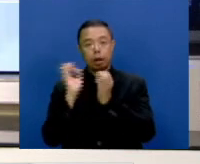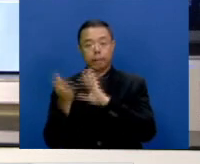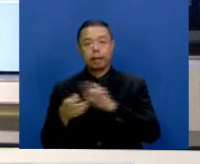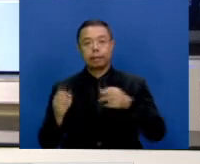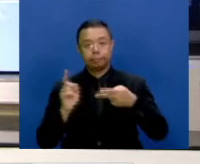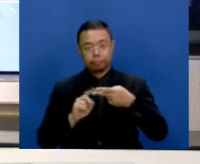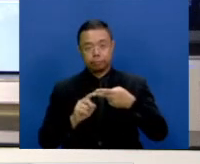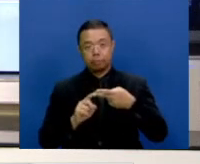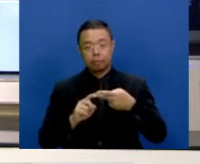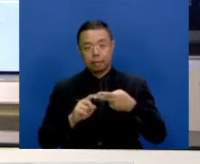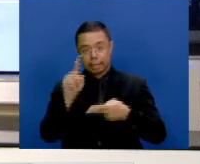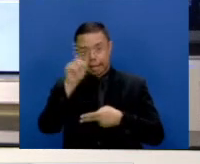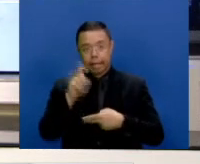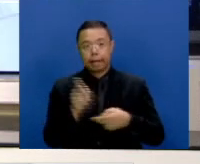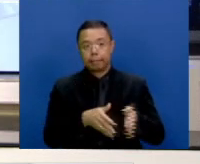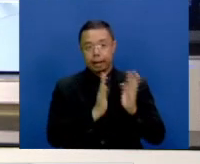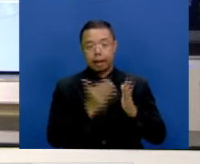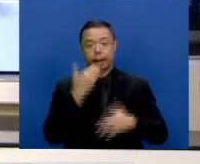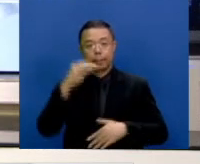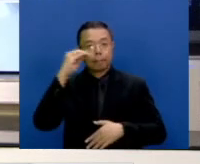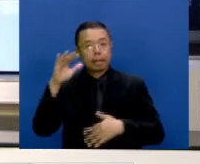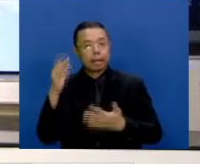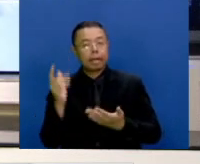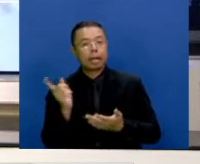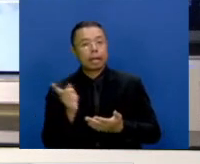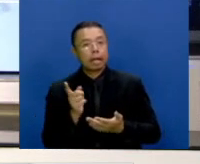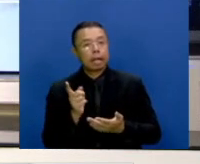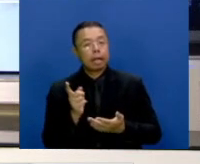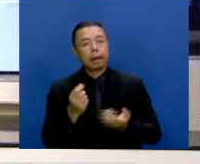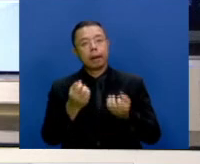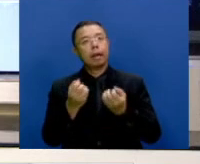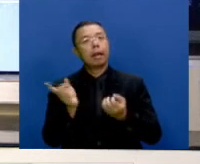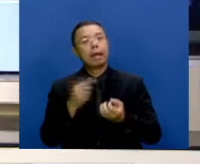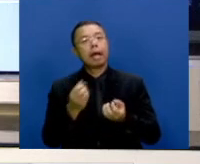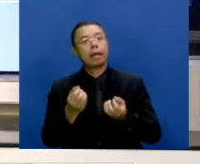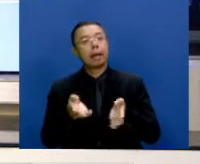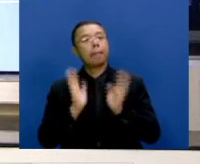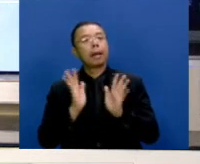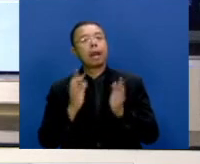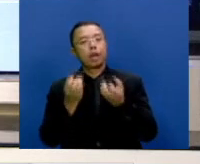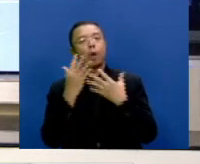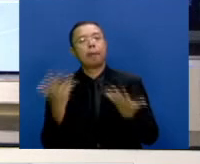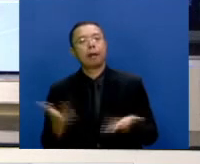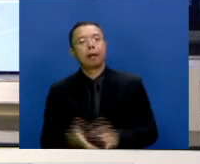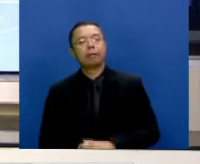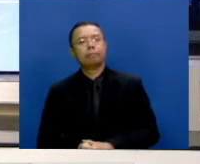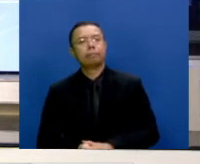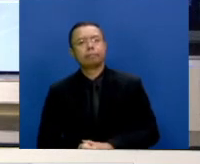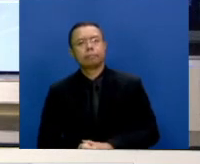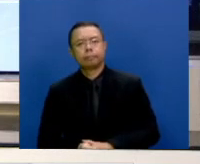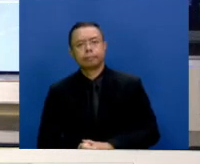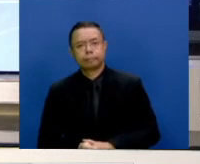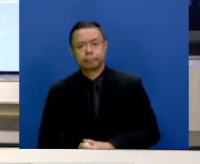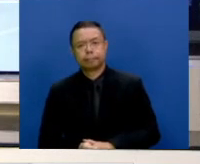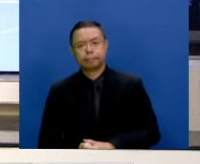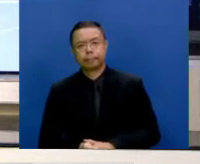Kita lanjut ke Wana Sari dari Biro Medan. Selamat pagi Wana. Kalau dari Biro Medan ada informasi penting apa yang akan Anda sampaikan?